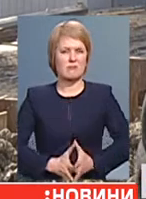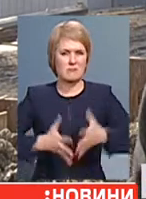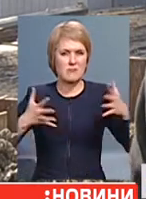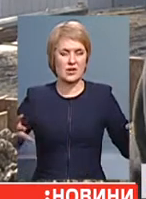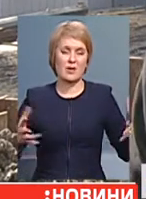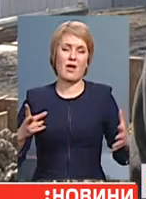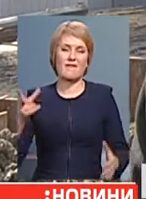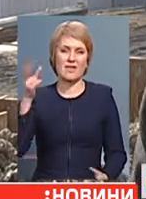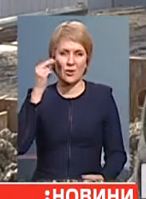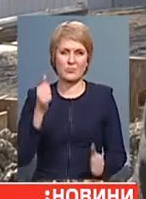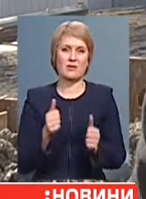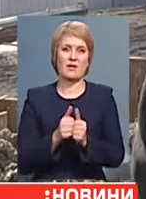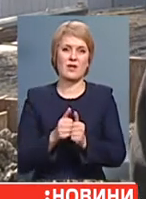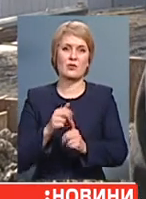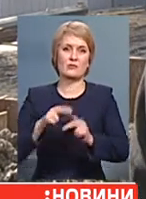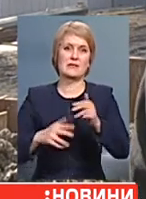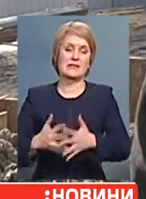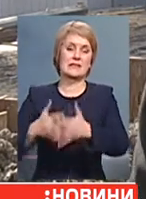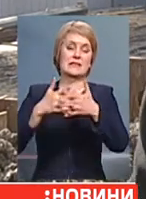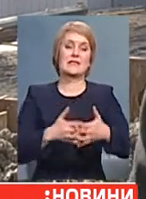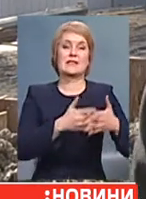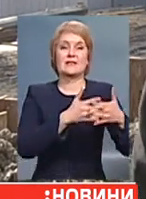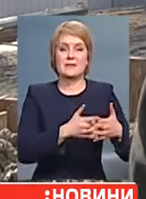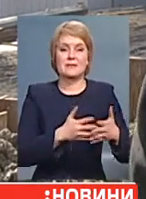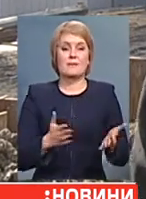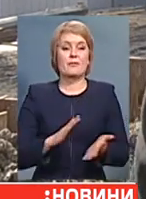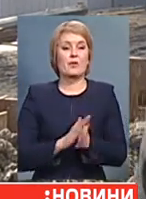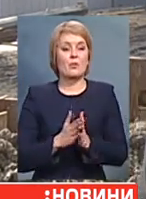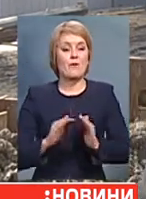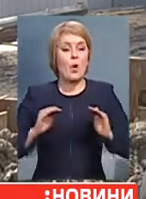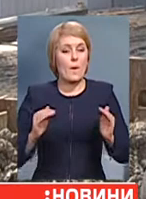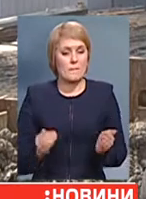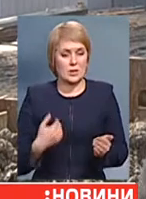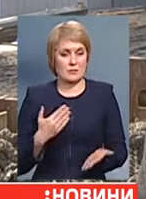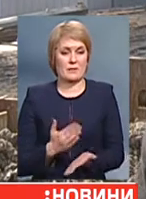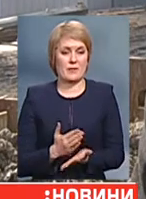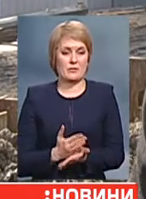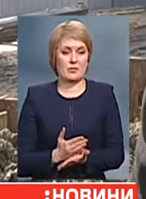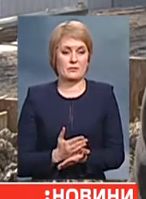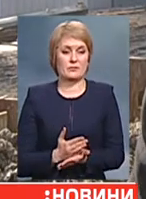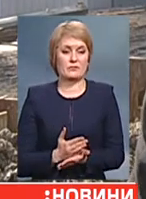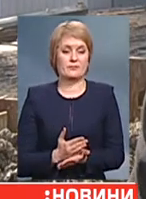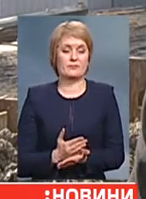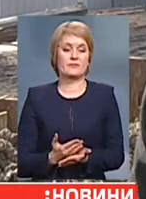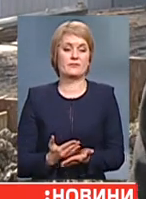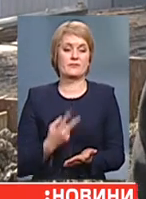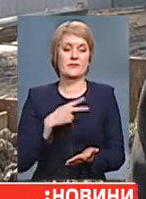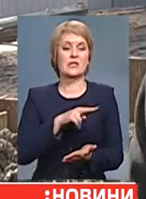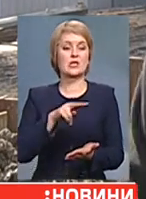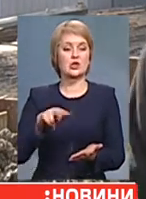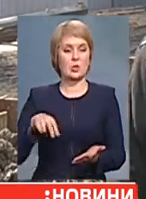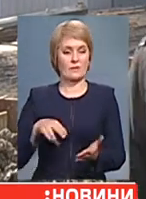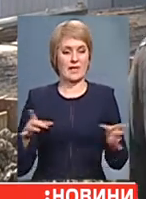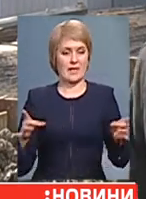існуючу поряд забудову і обмеження, які ми маємо, зовнішні габаріти